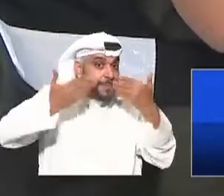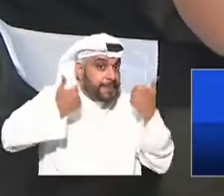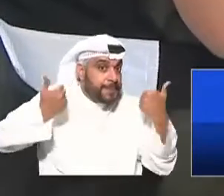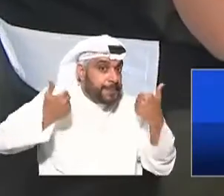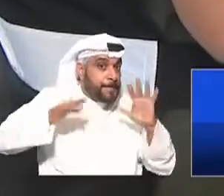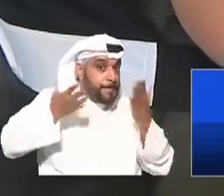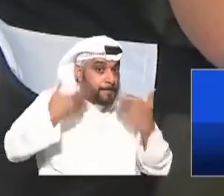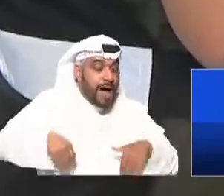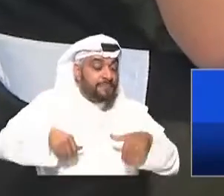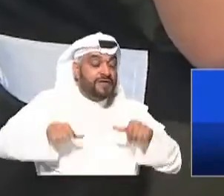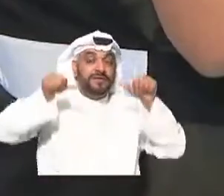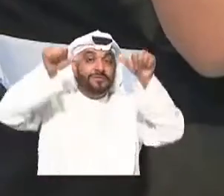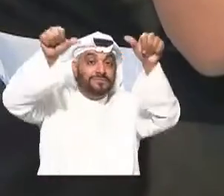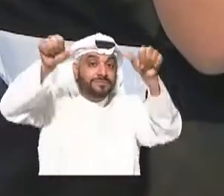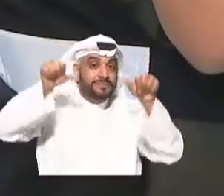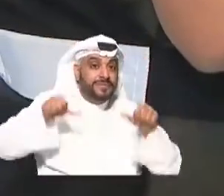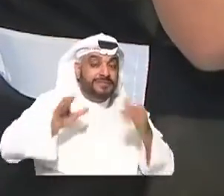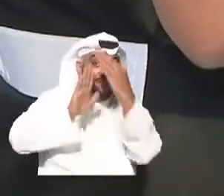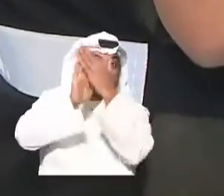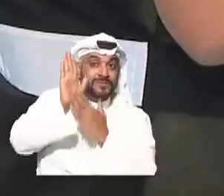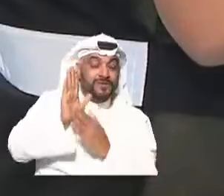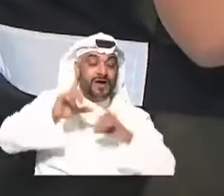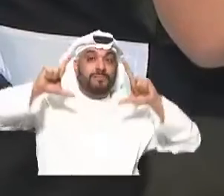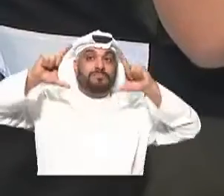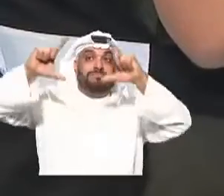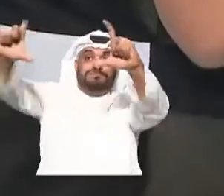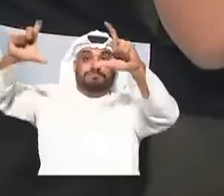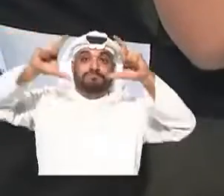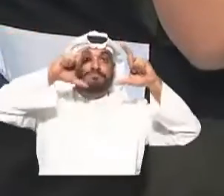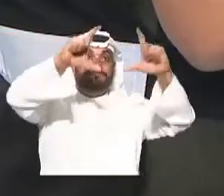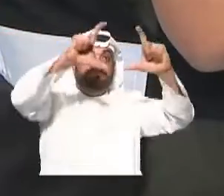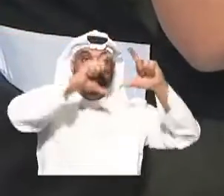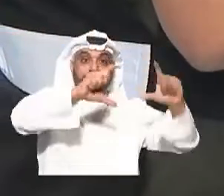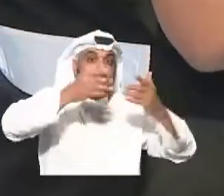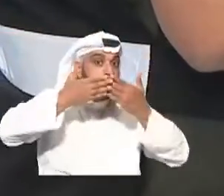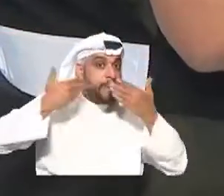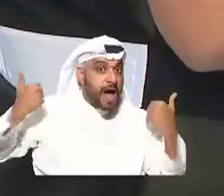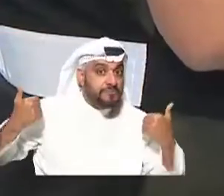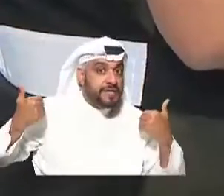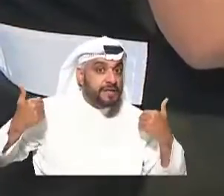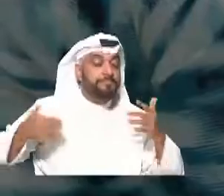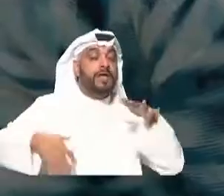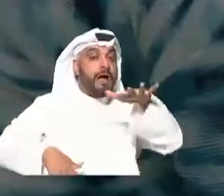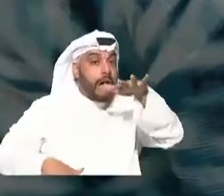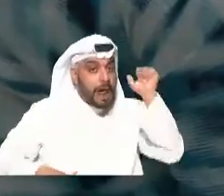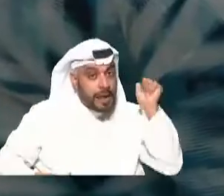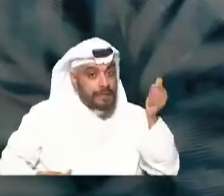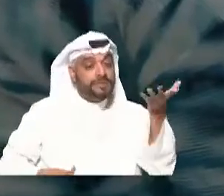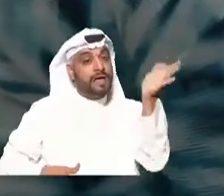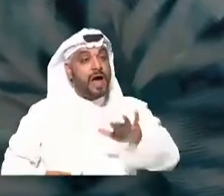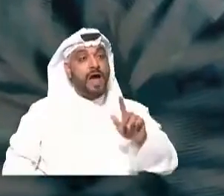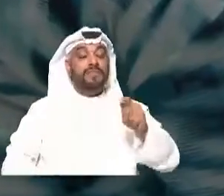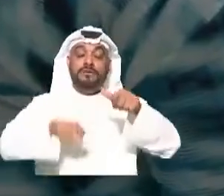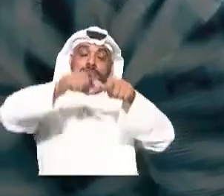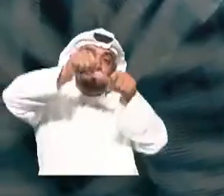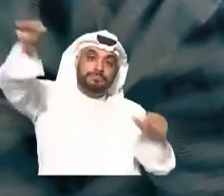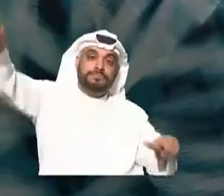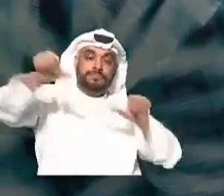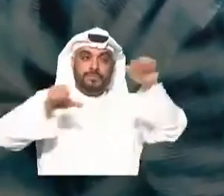للمحل التجاري تقوم بلدية الكويت بإغلاقه فورا دون تهاون أو تأجيل لتضرب بيد من